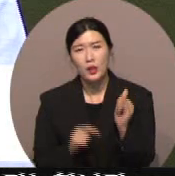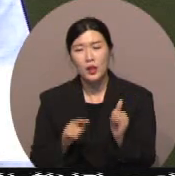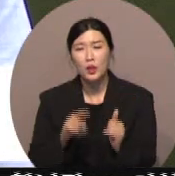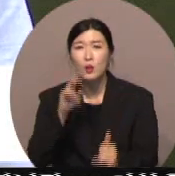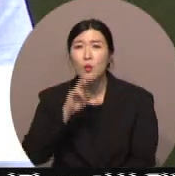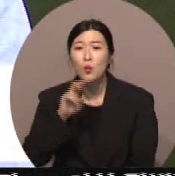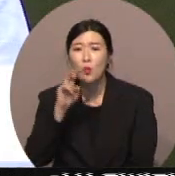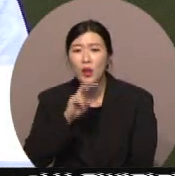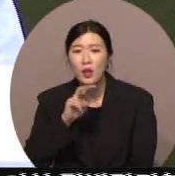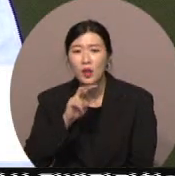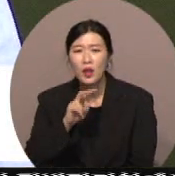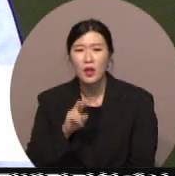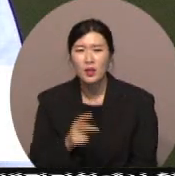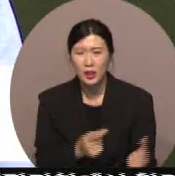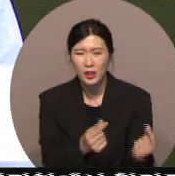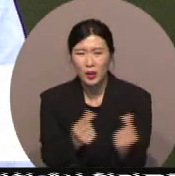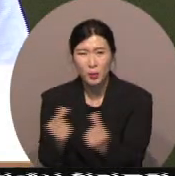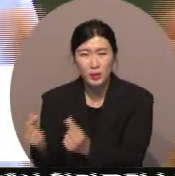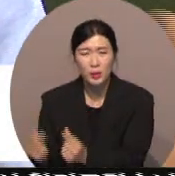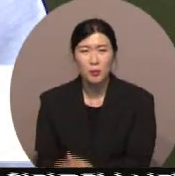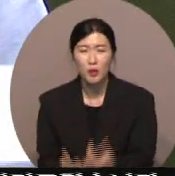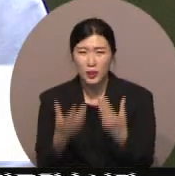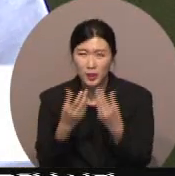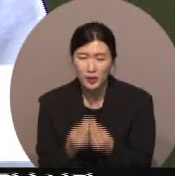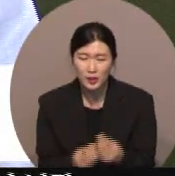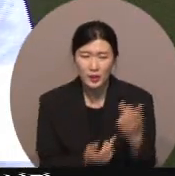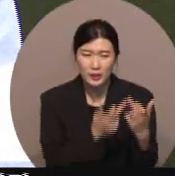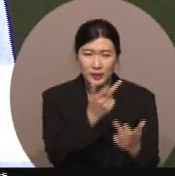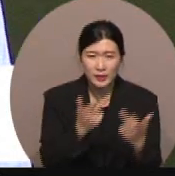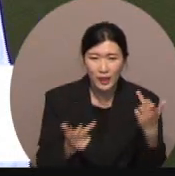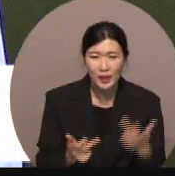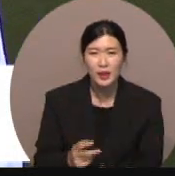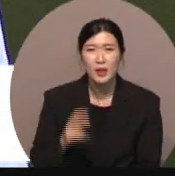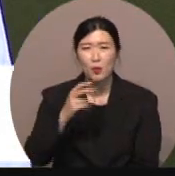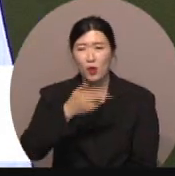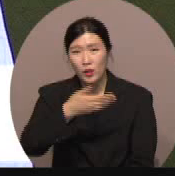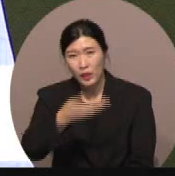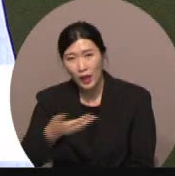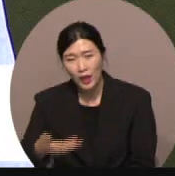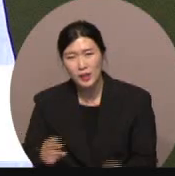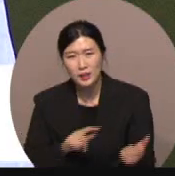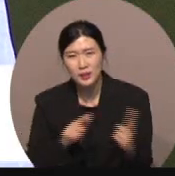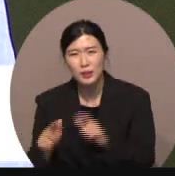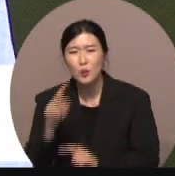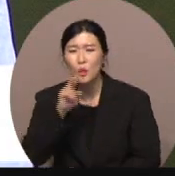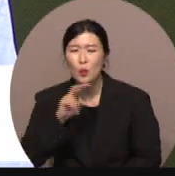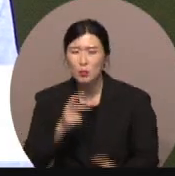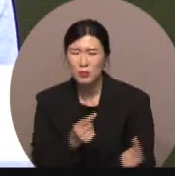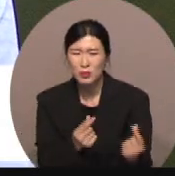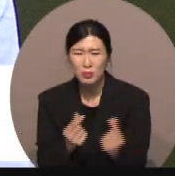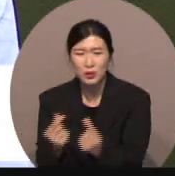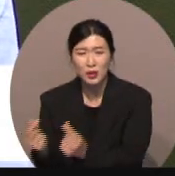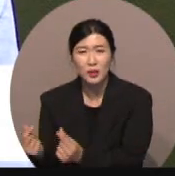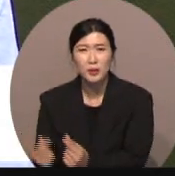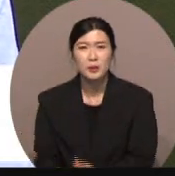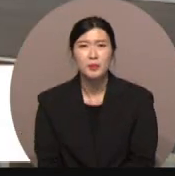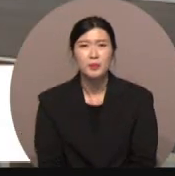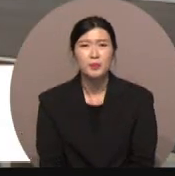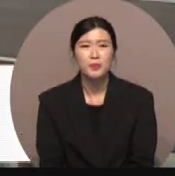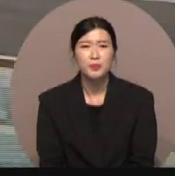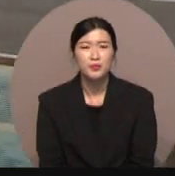교가들의 내용들이 대부분 다 비슷합니다. 뭐 산, 강 뭐 이렇게 이제 끼고 가는 것들이 교가들이